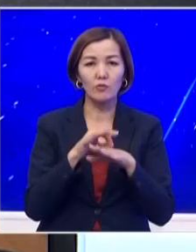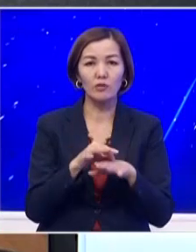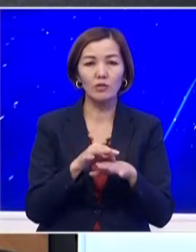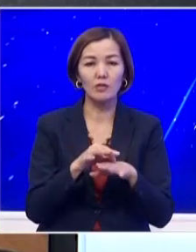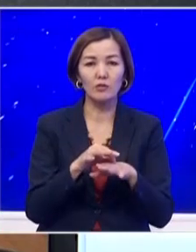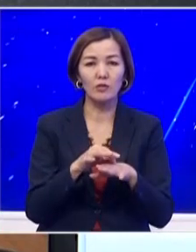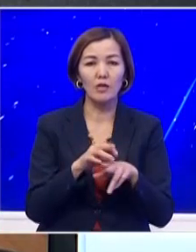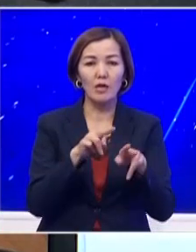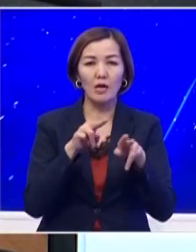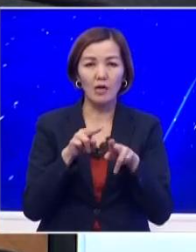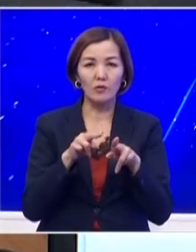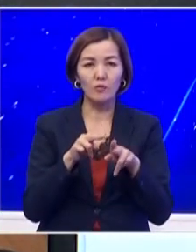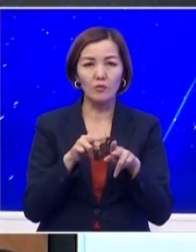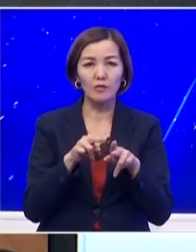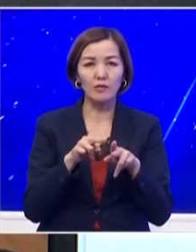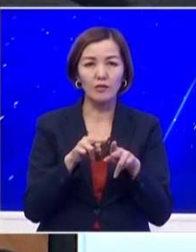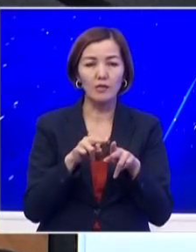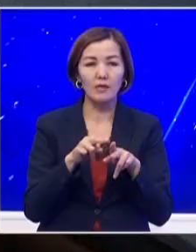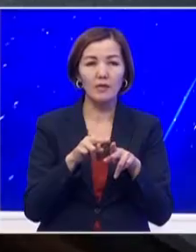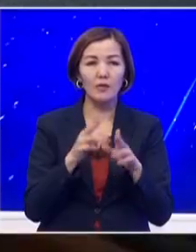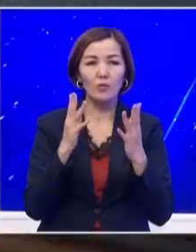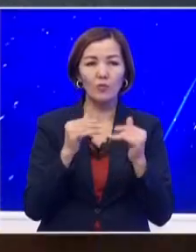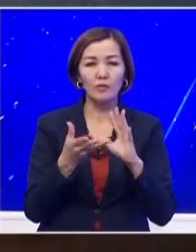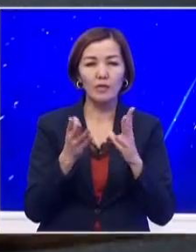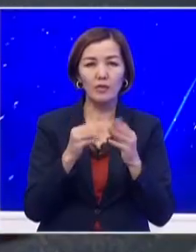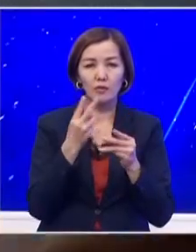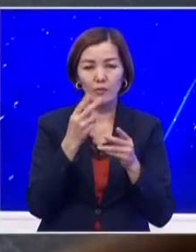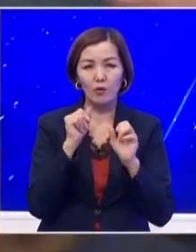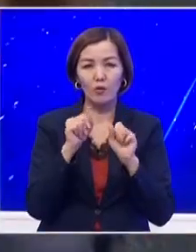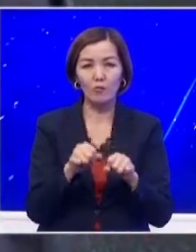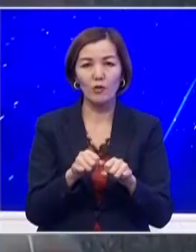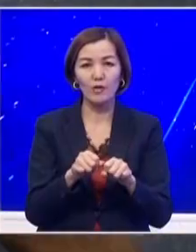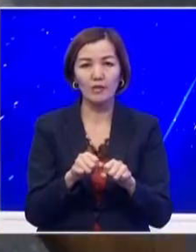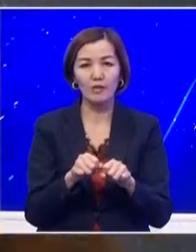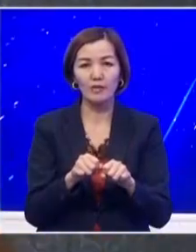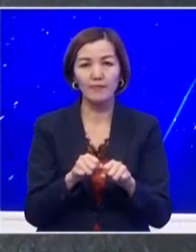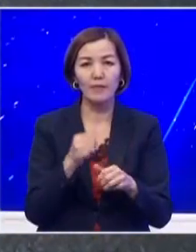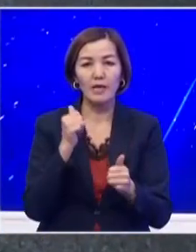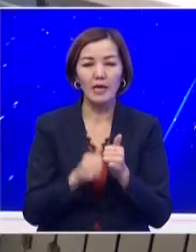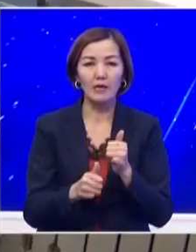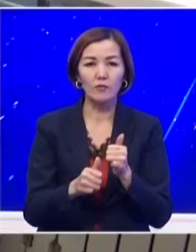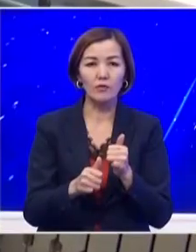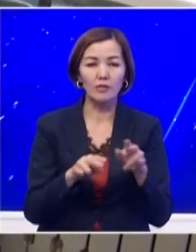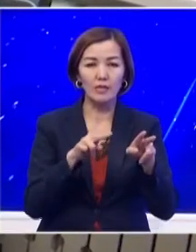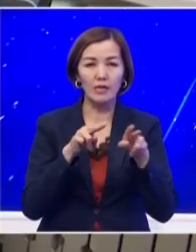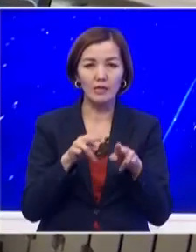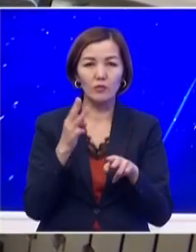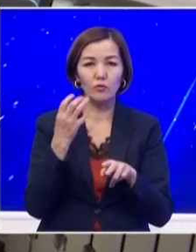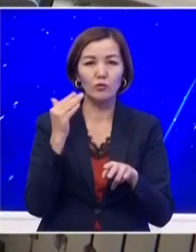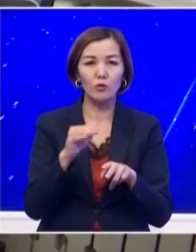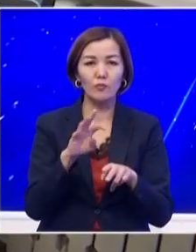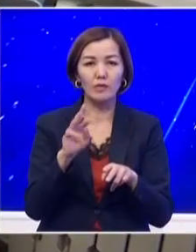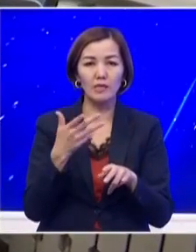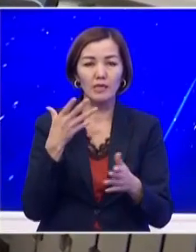сақшыларына өткізіліп жатқан қару жарақ санынан да байқауға болады. Оның үстіне оларға әр өткізілген атыс құралы үшін 350